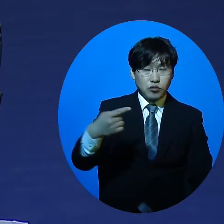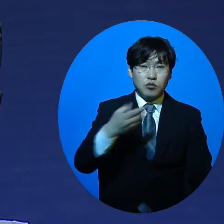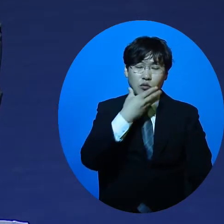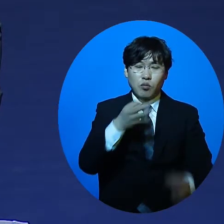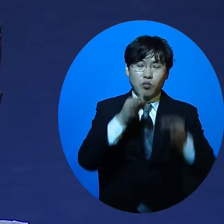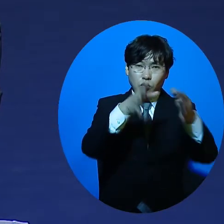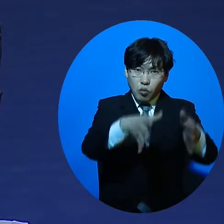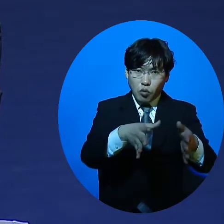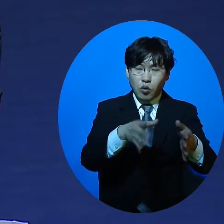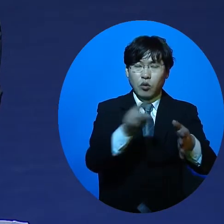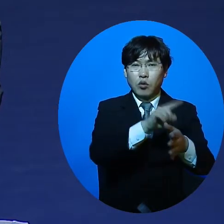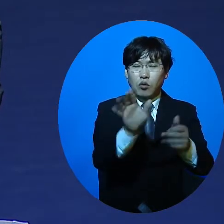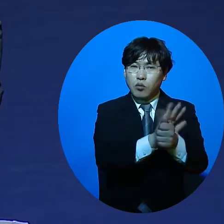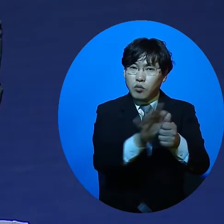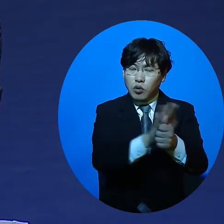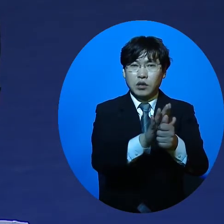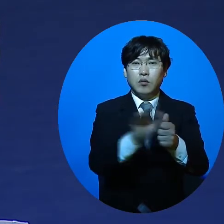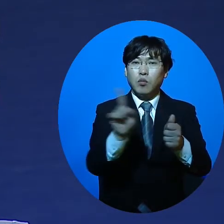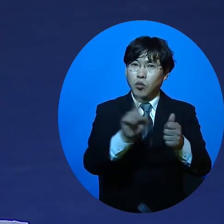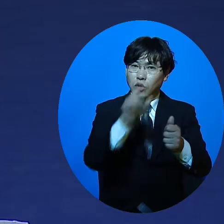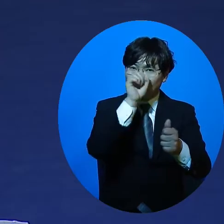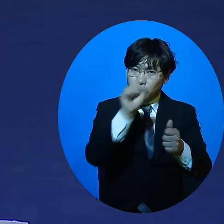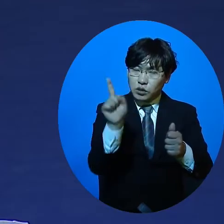그런 질문이 있습니다.